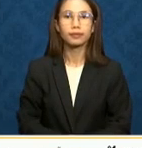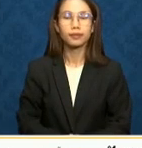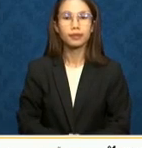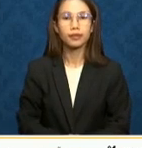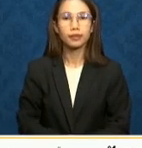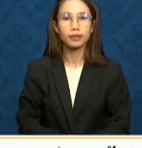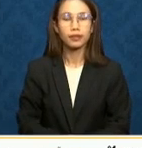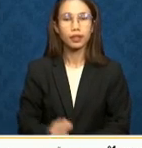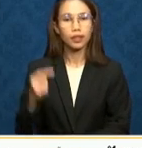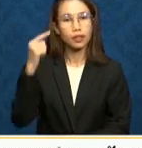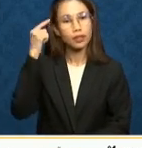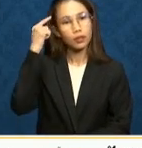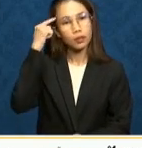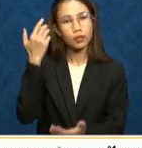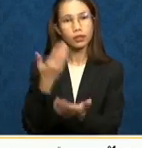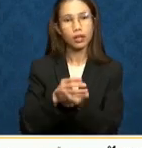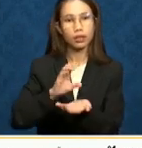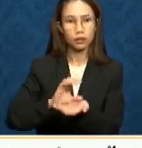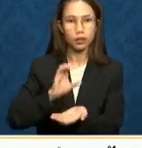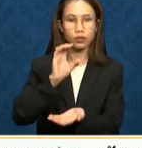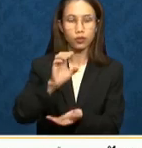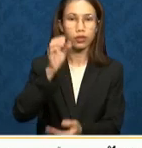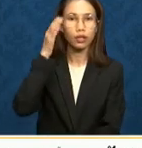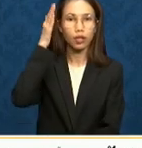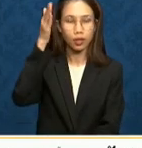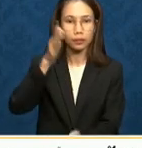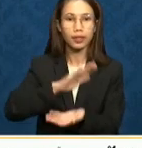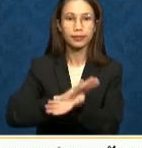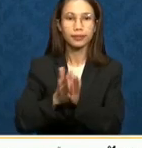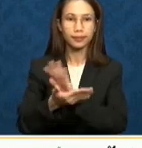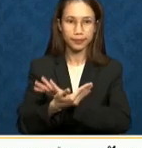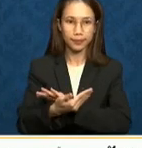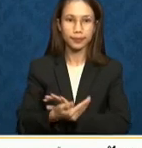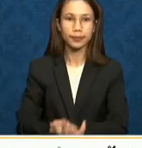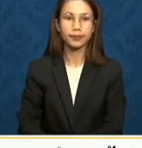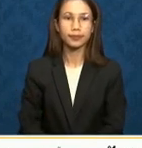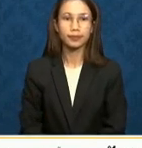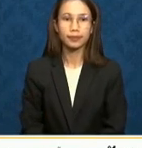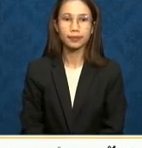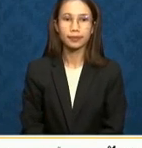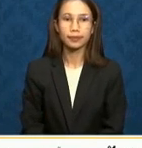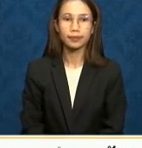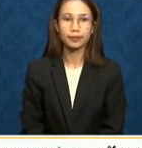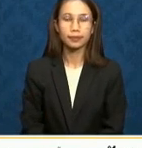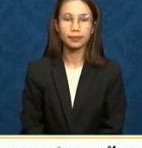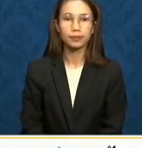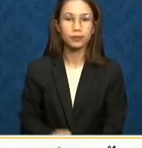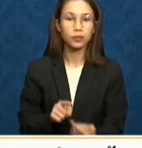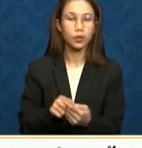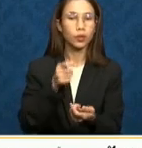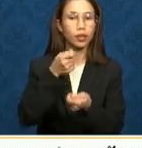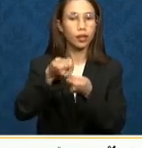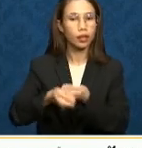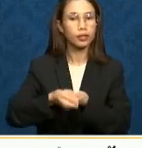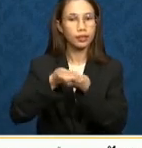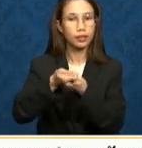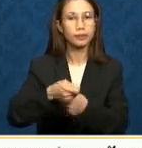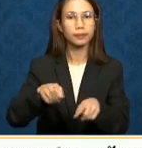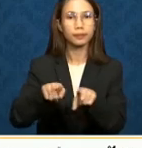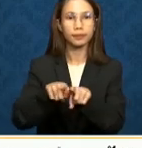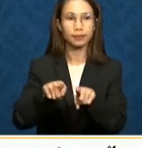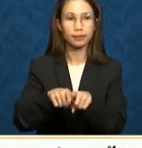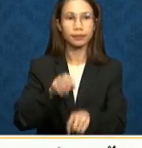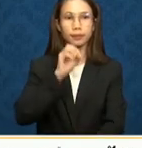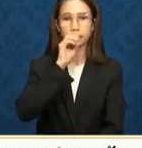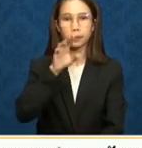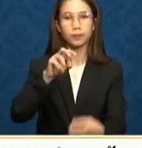ที่ภาพการลงทุนระยะต่อไปก็จะเปลี่ยนแปลงไปในภาคของเกษตรกรรมก็เช่นเดียวกันนะครับอันนี้ก็จะเป็น